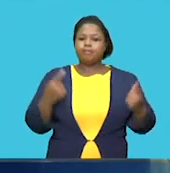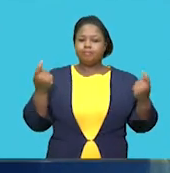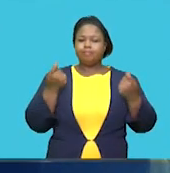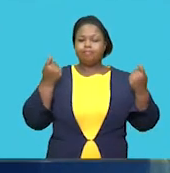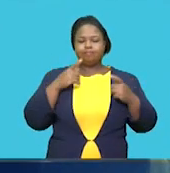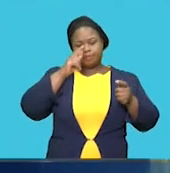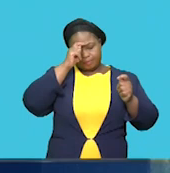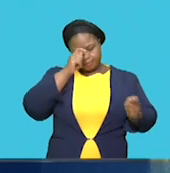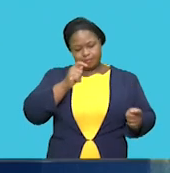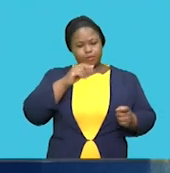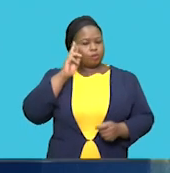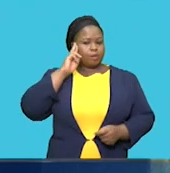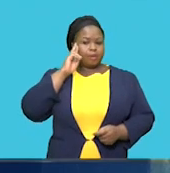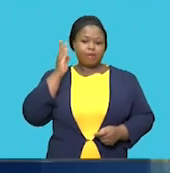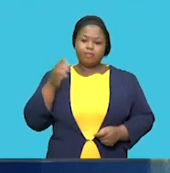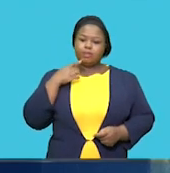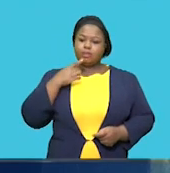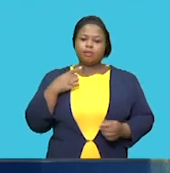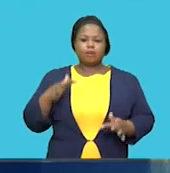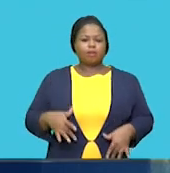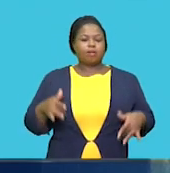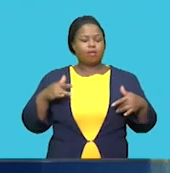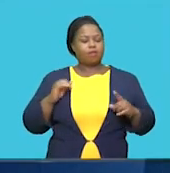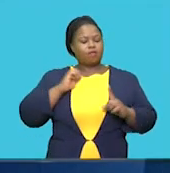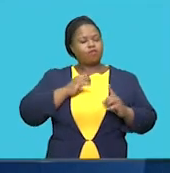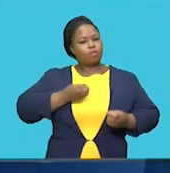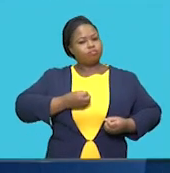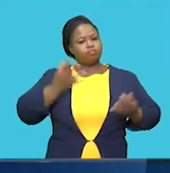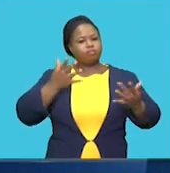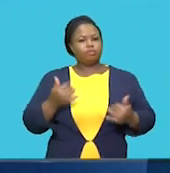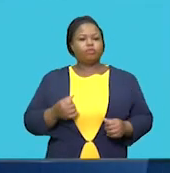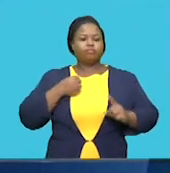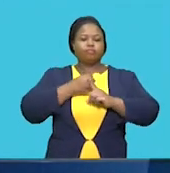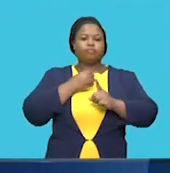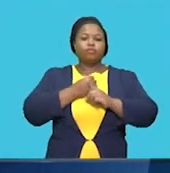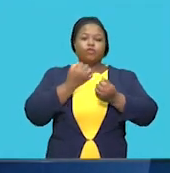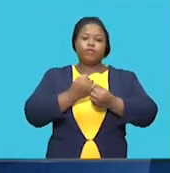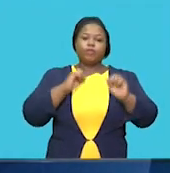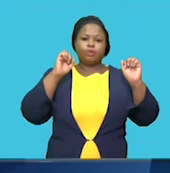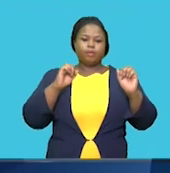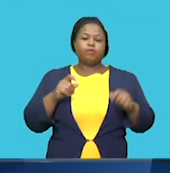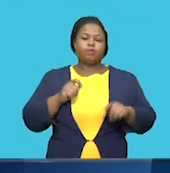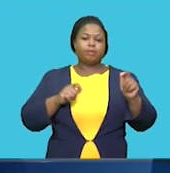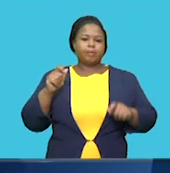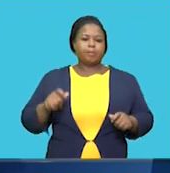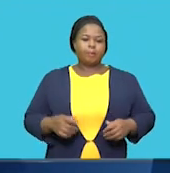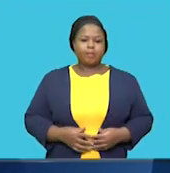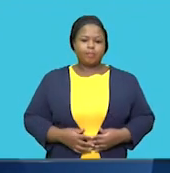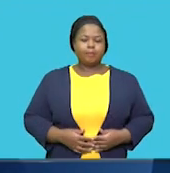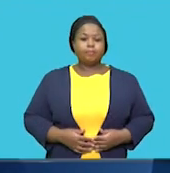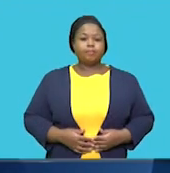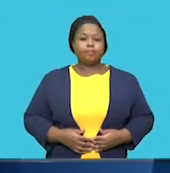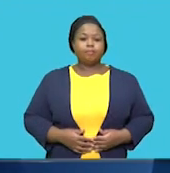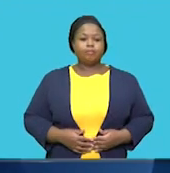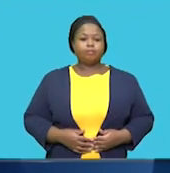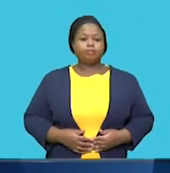lakhe uchazwe njengomntu owanikela ngobomi bakhe ukulwela inkululeko kunye namalungelo oluntu. The importance